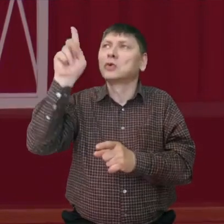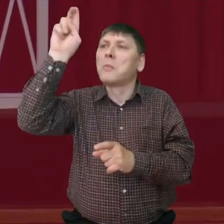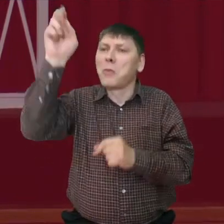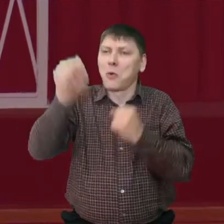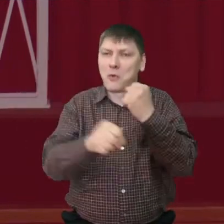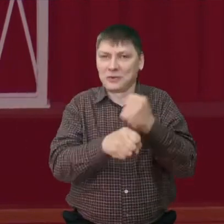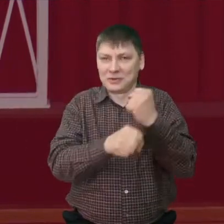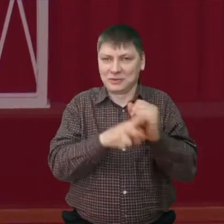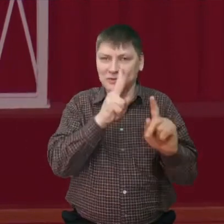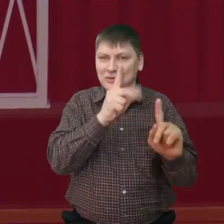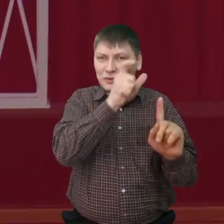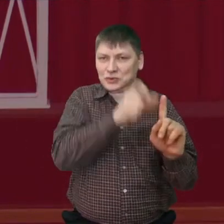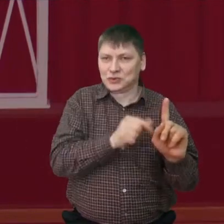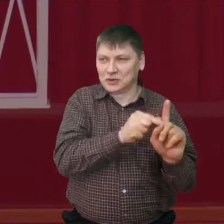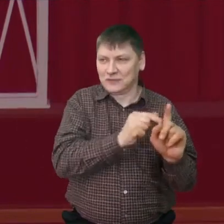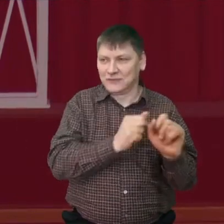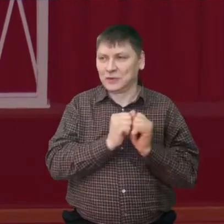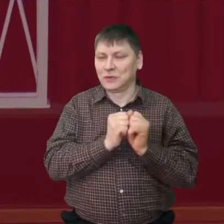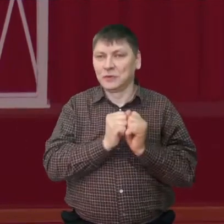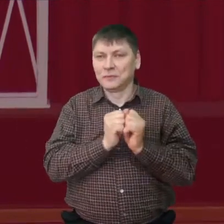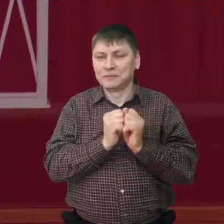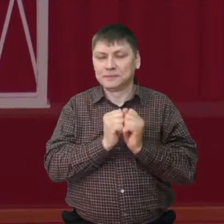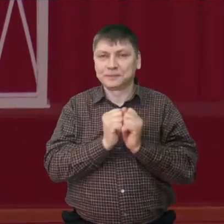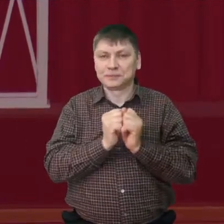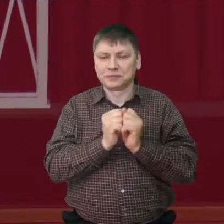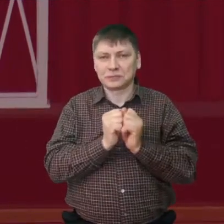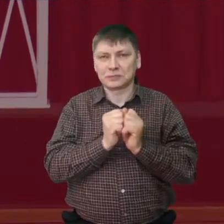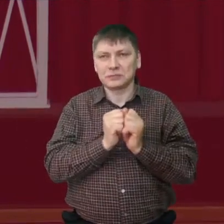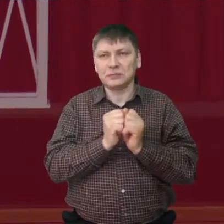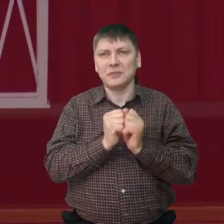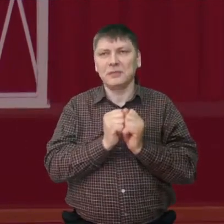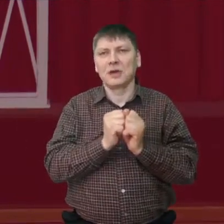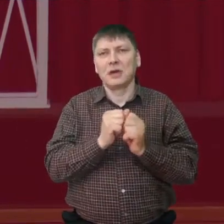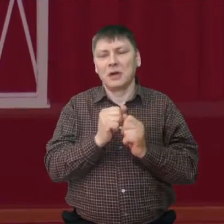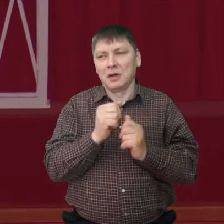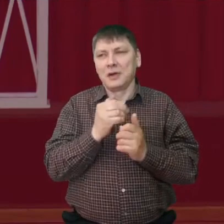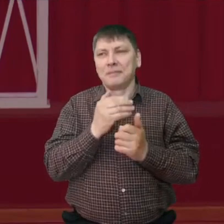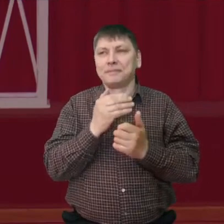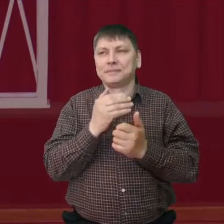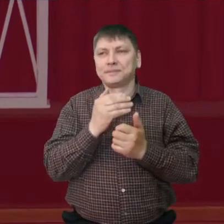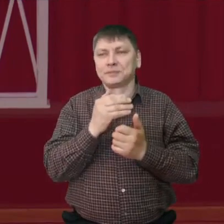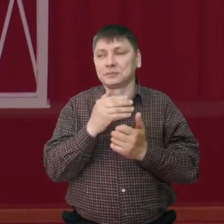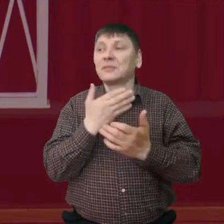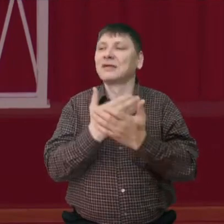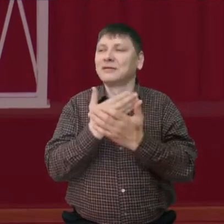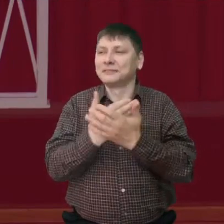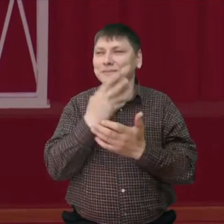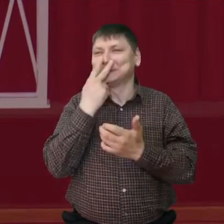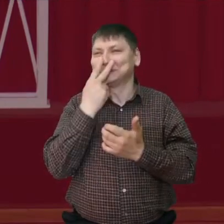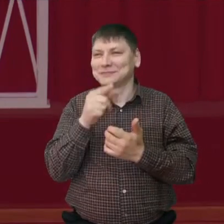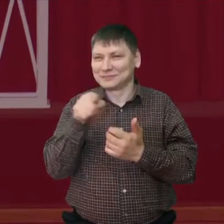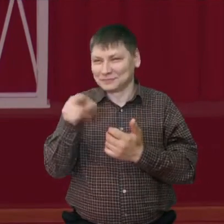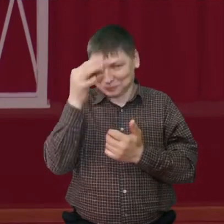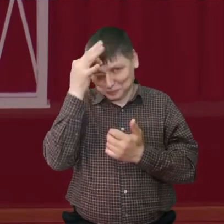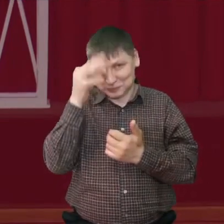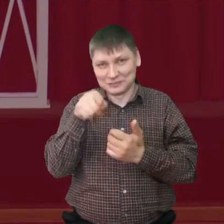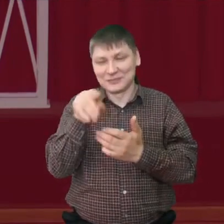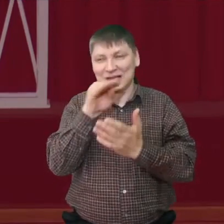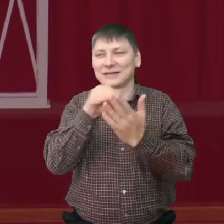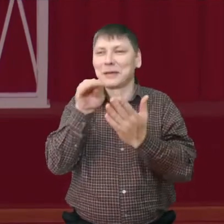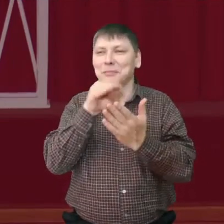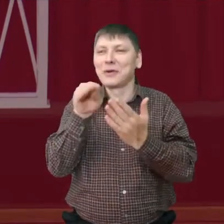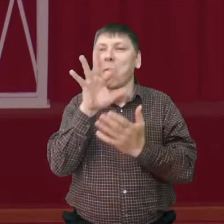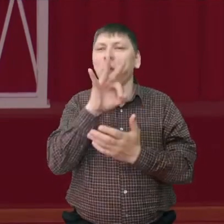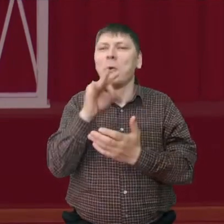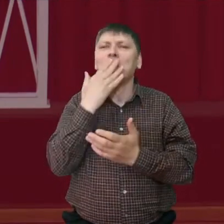спасение. Наверное, самые возвышенные слова о любви, которые описывают ее во всем проявлении, они